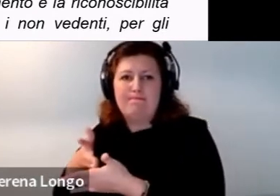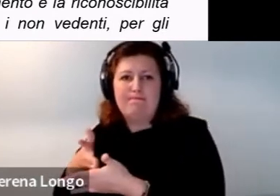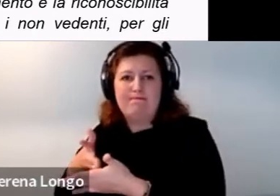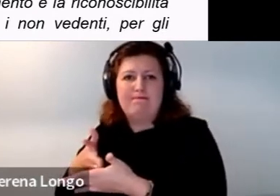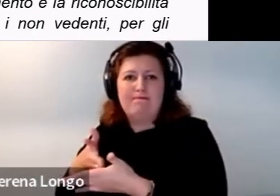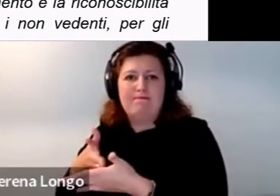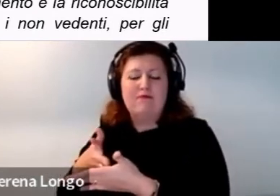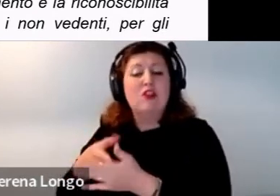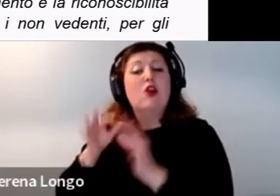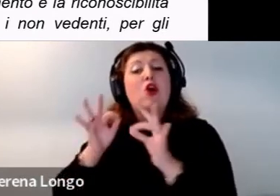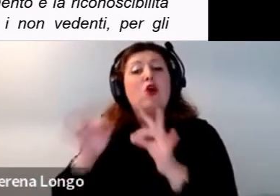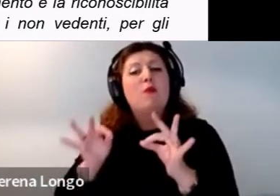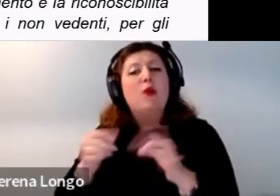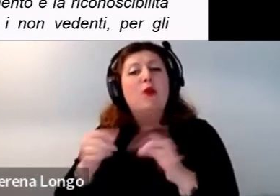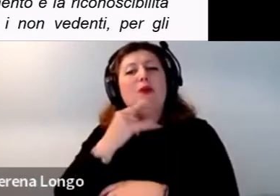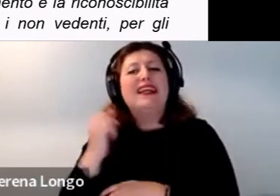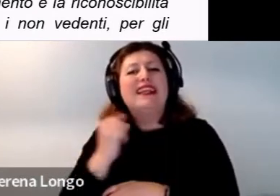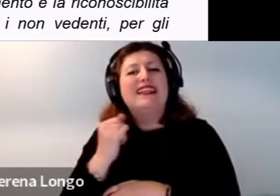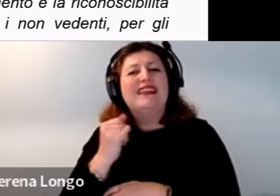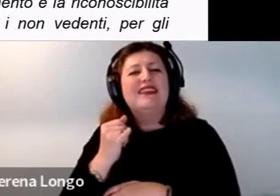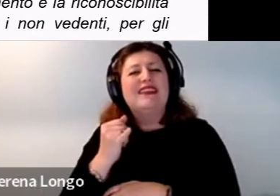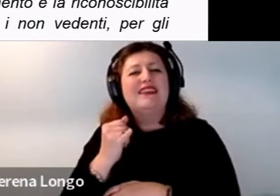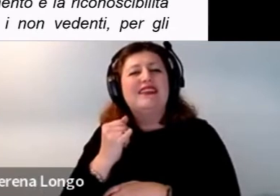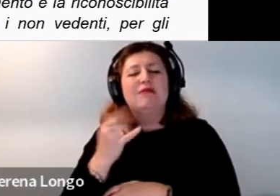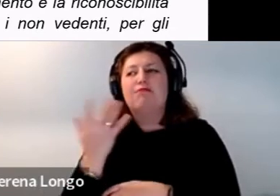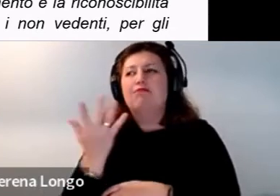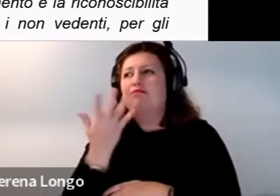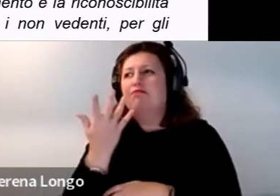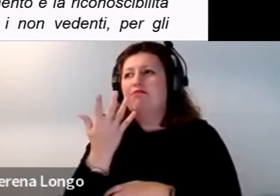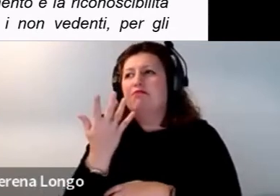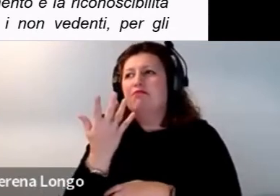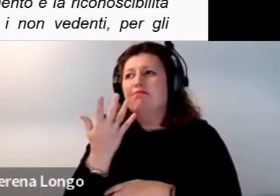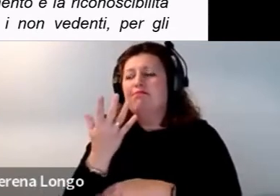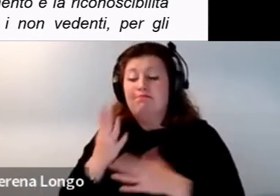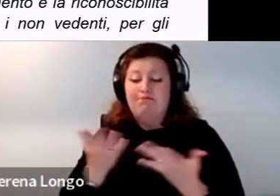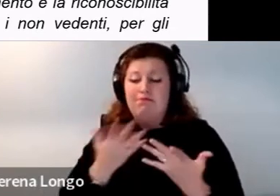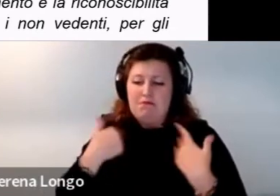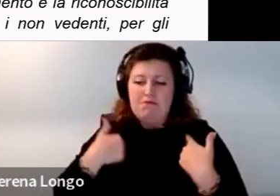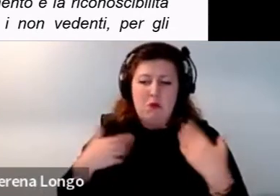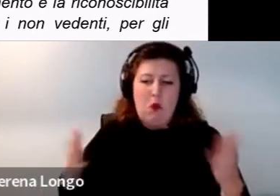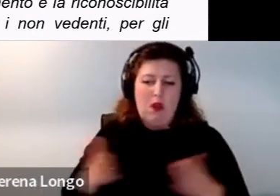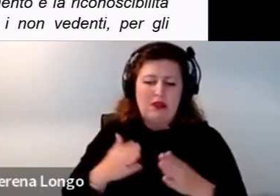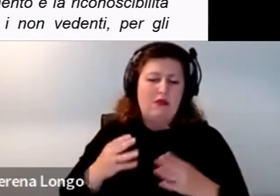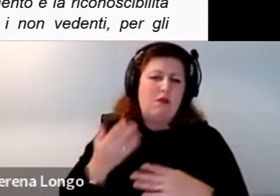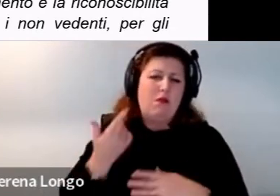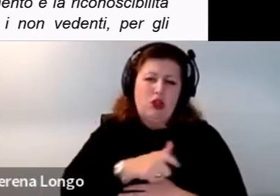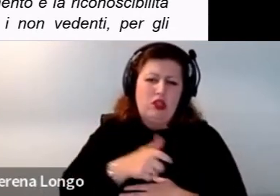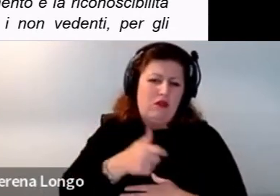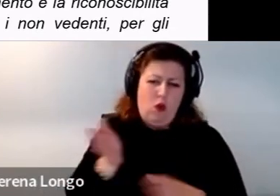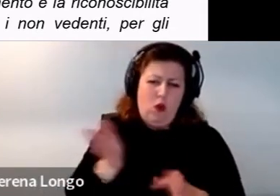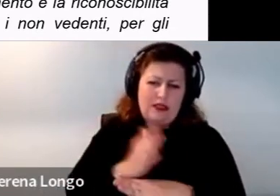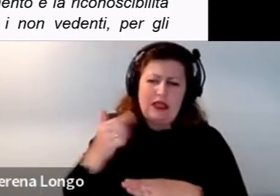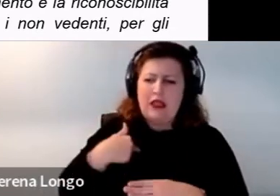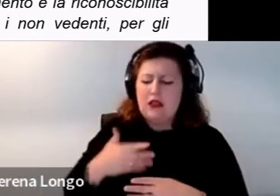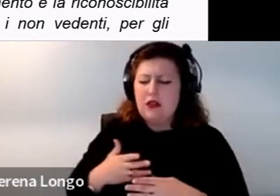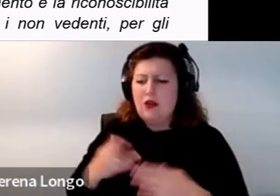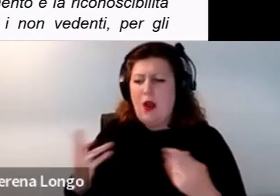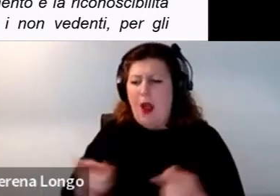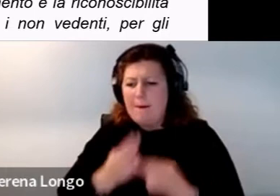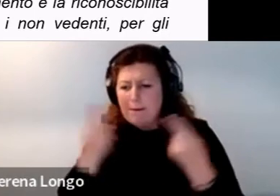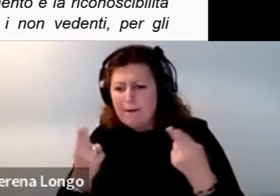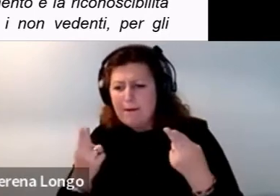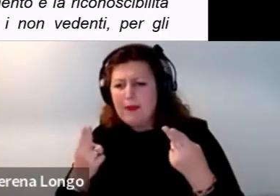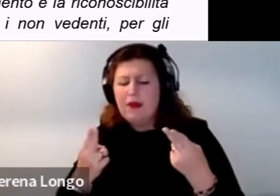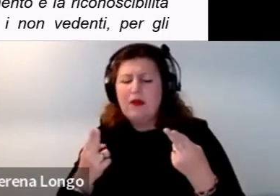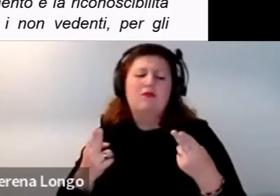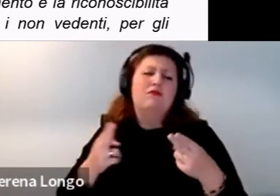in particolare di coloro che per qualsiasi causa hanno una capacità motoria ridotta o impedita in forma permanente o